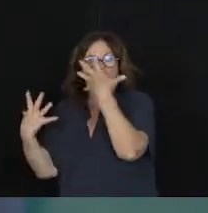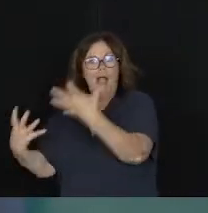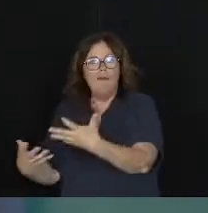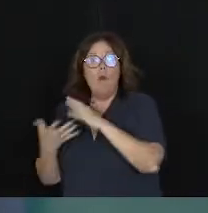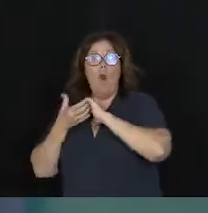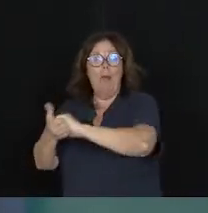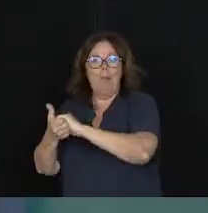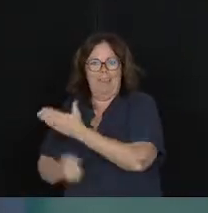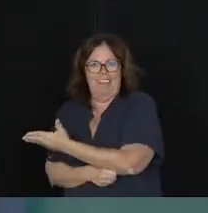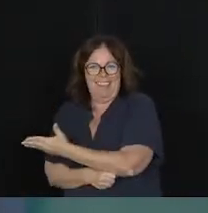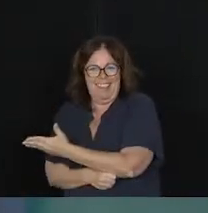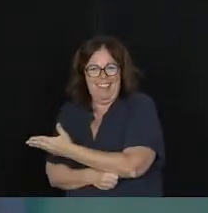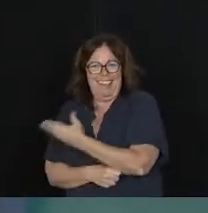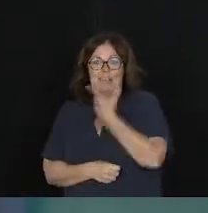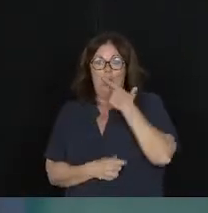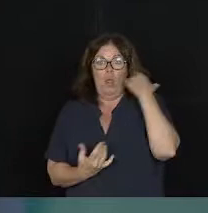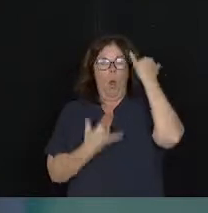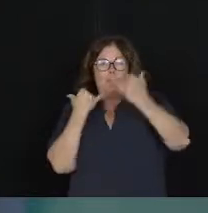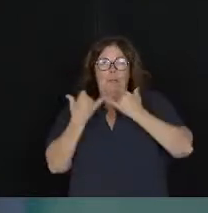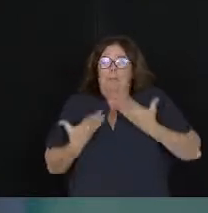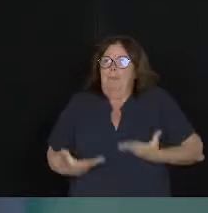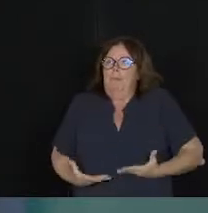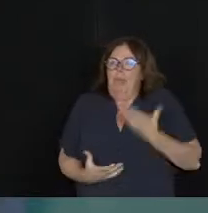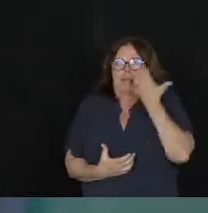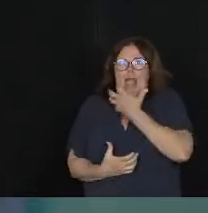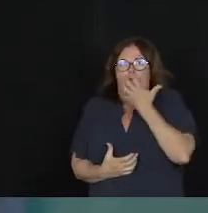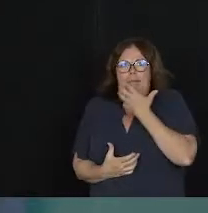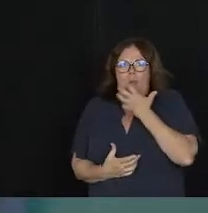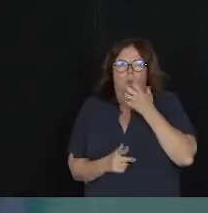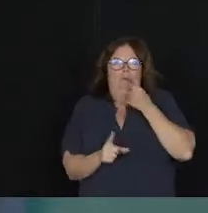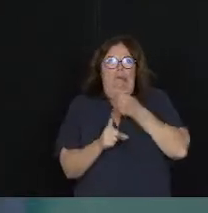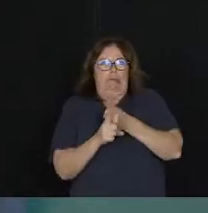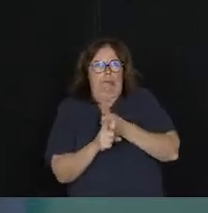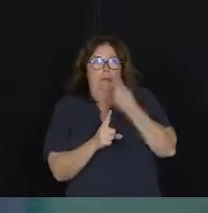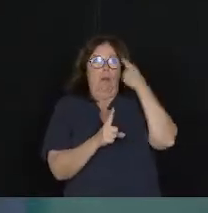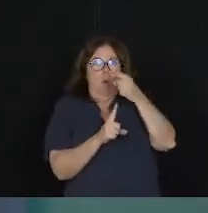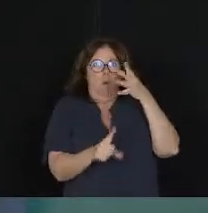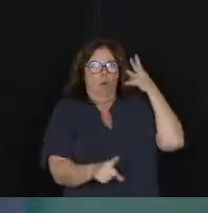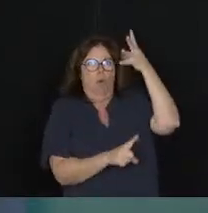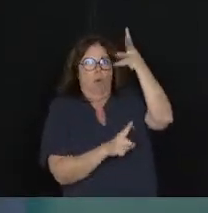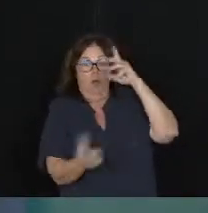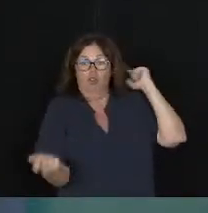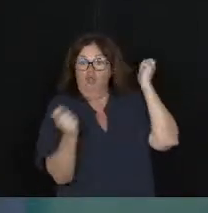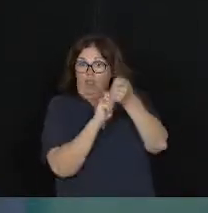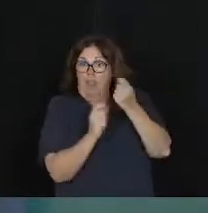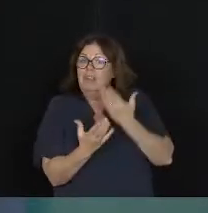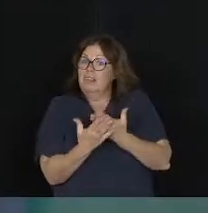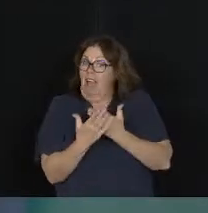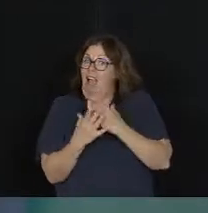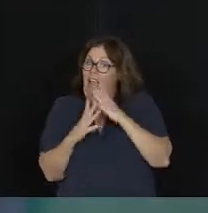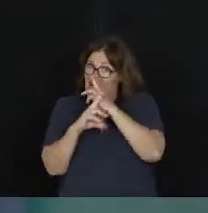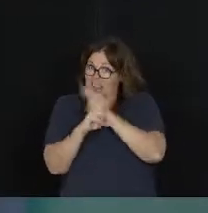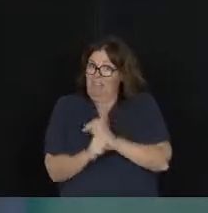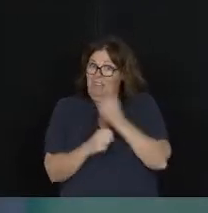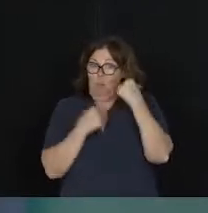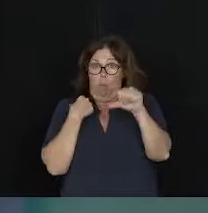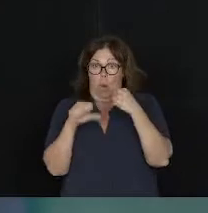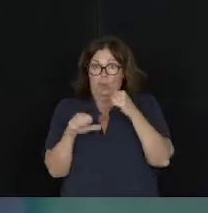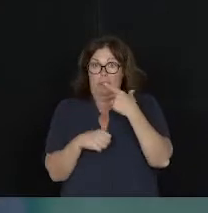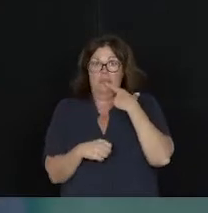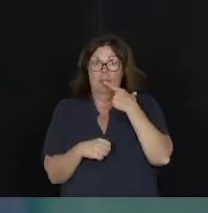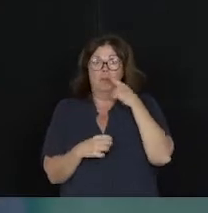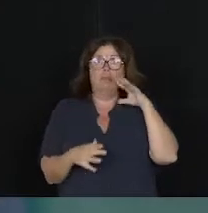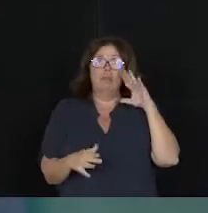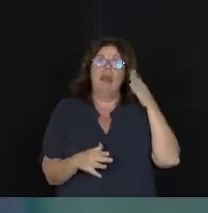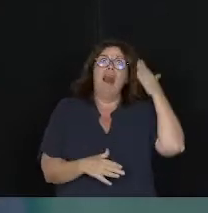un avenir que l'on imagine meilleur que le présent, définition même, enfin une des définitions de la modernité telle que Koselleck l'a définie, un horizon